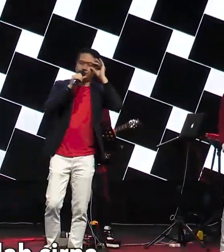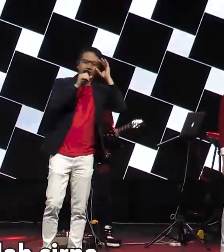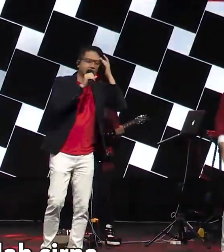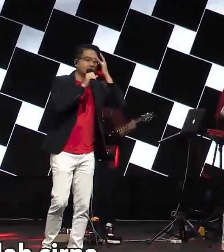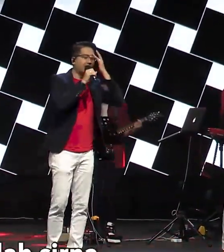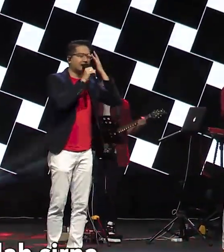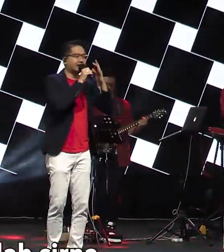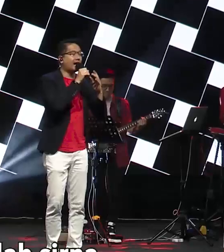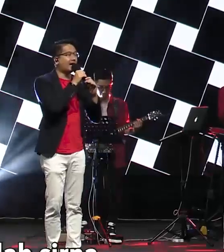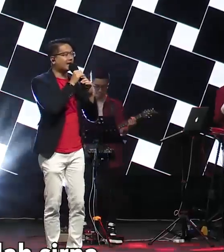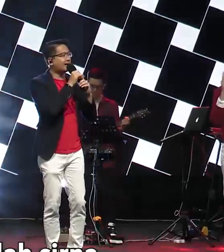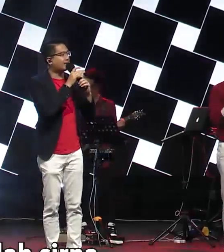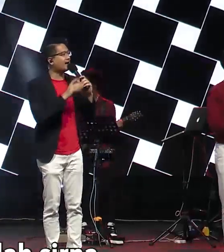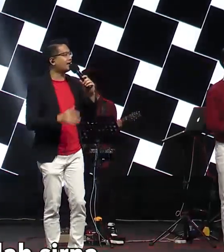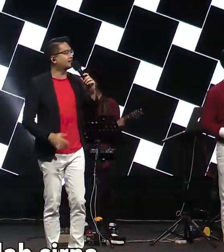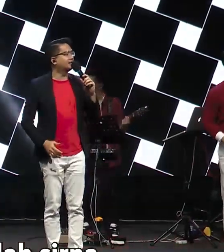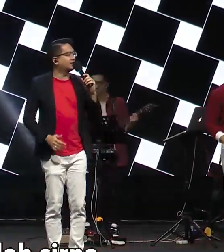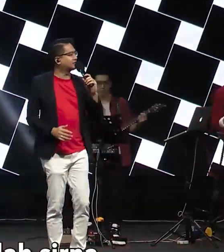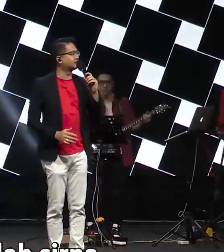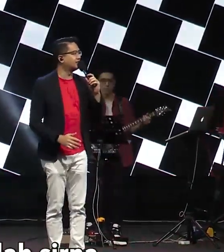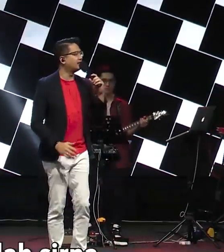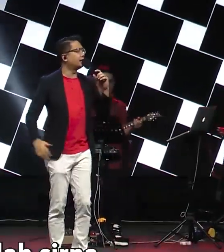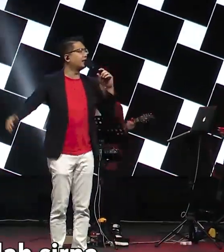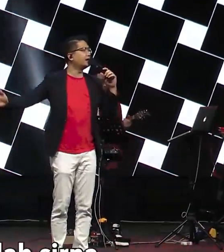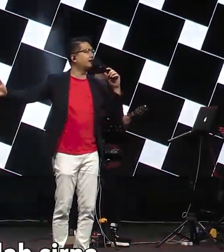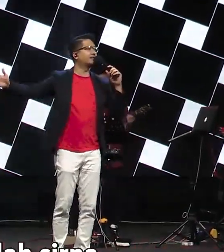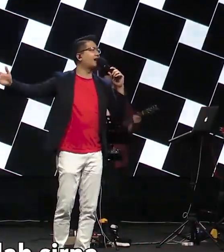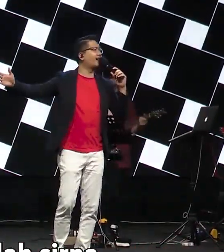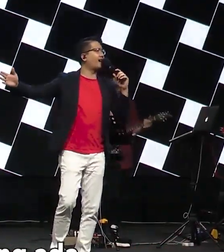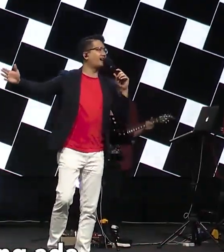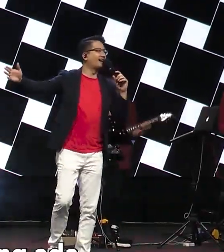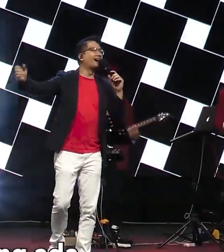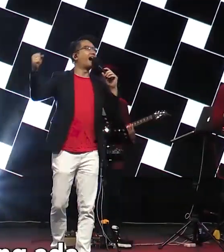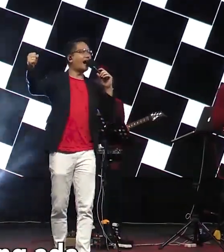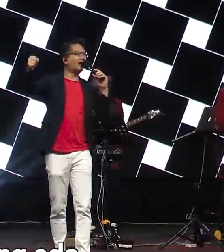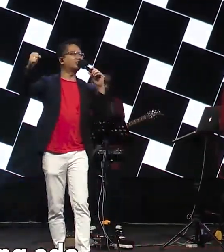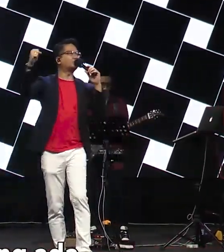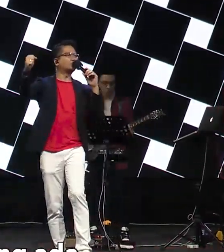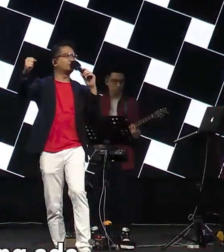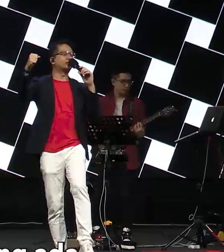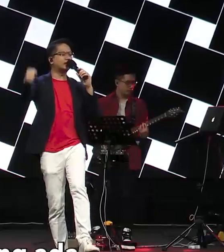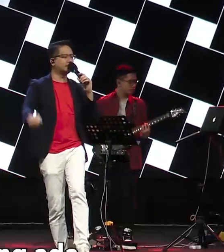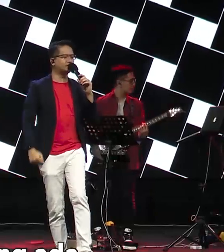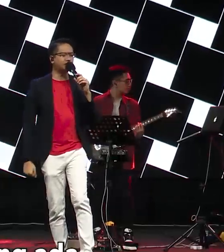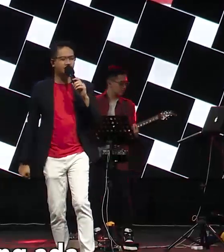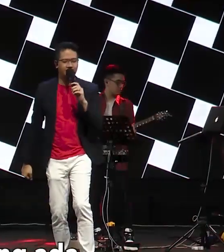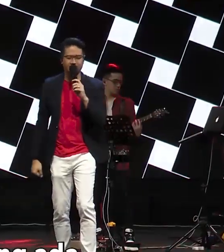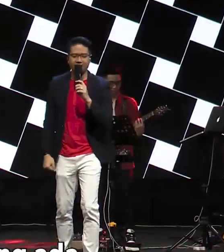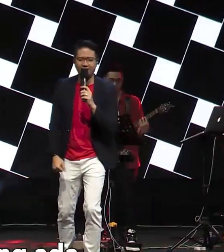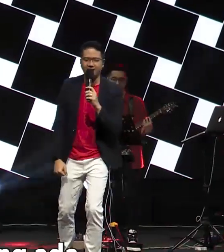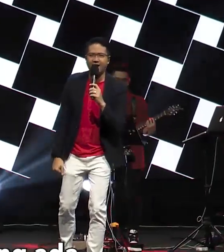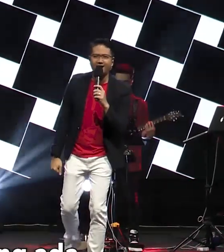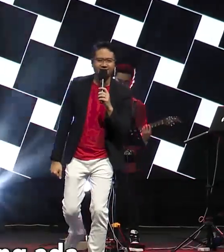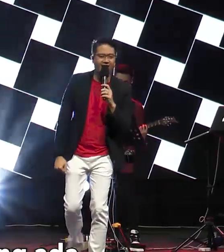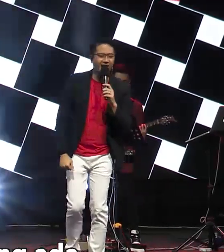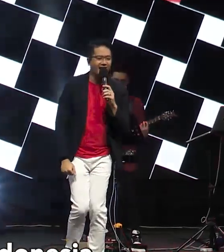melangkah, nyalakan harapan yang telah sirna. Hancurkan kebencian